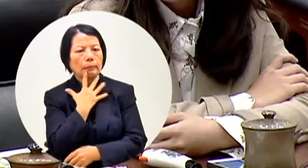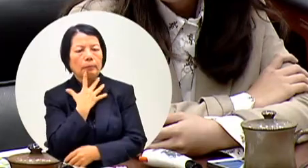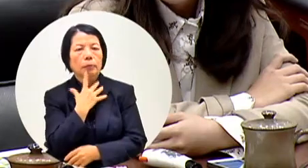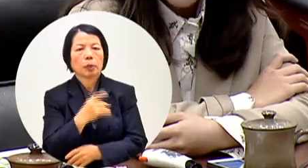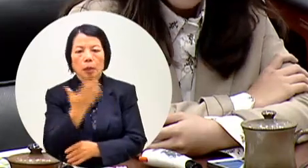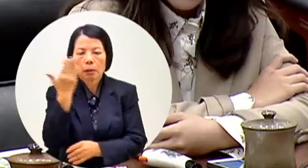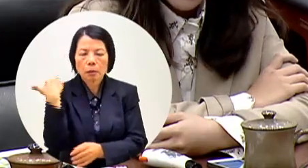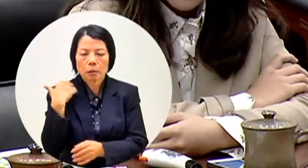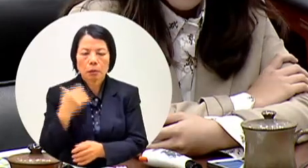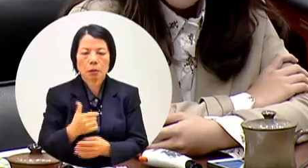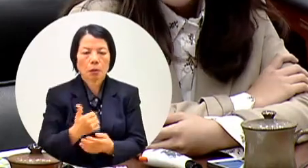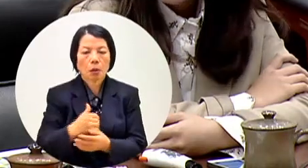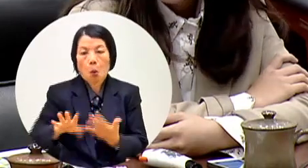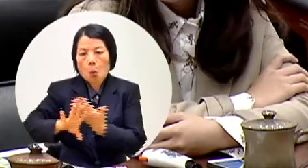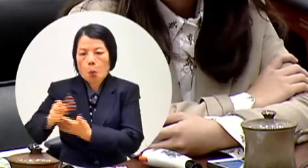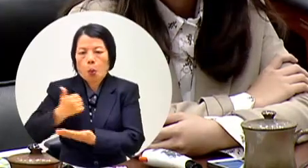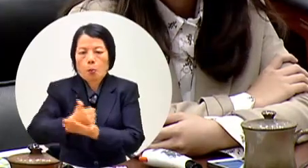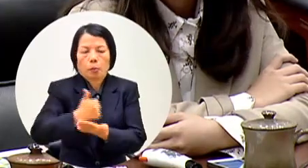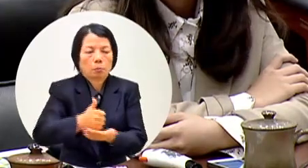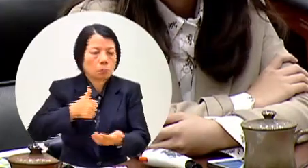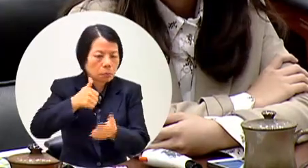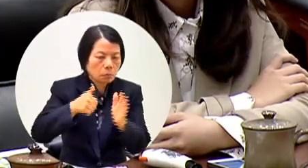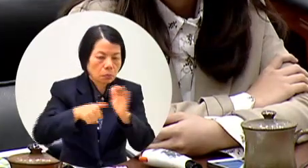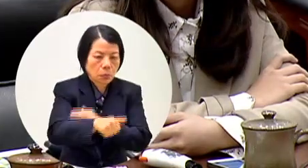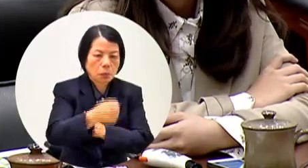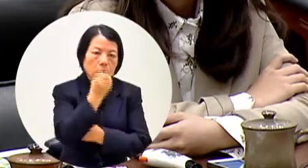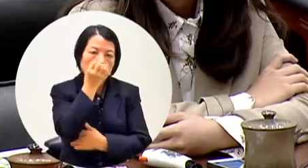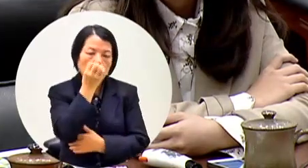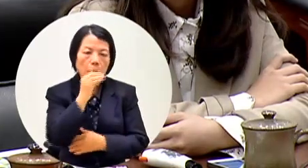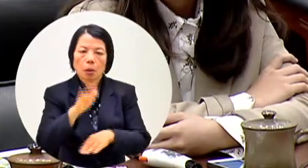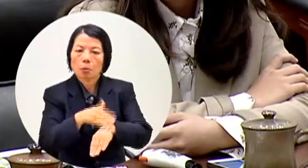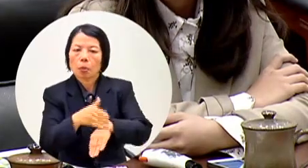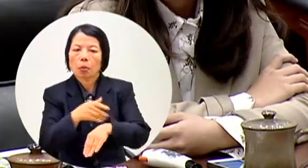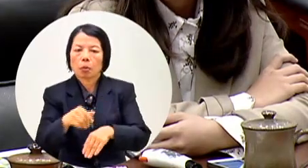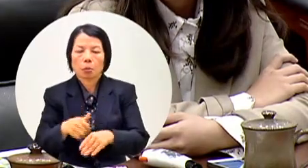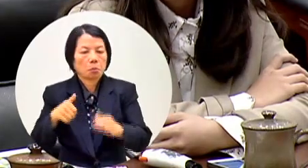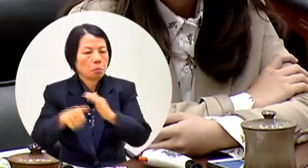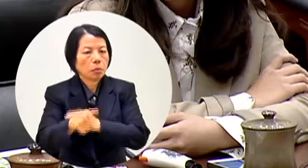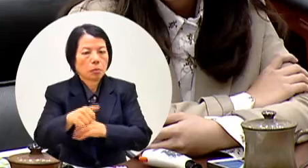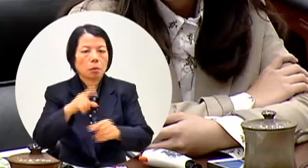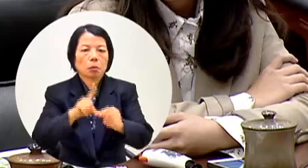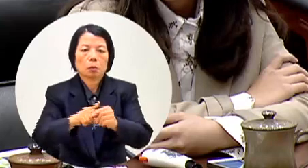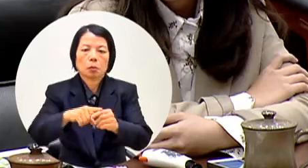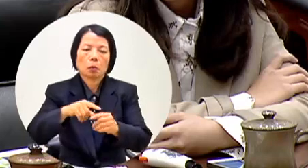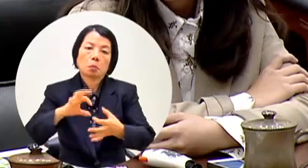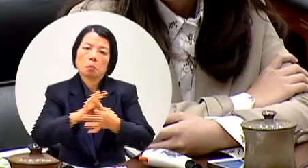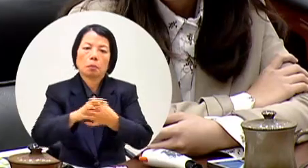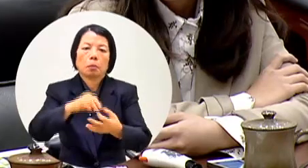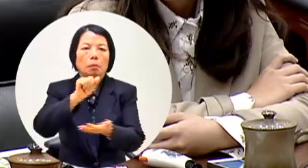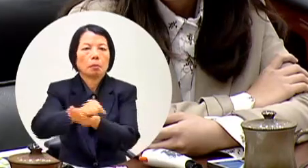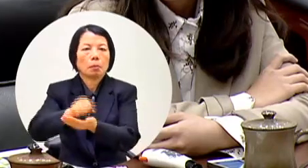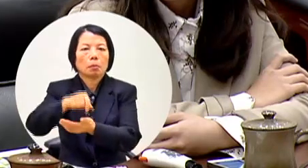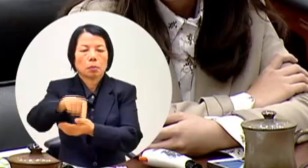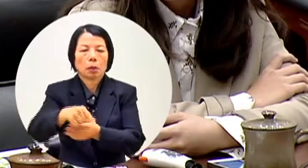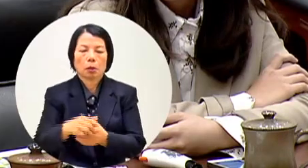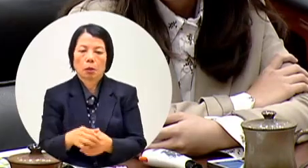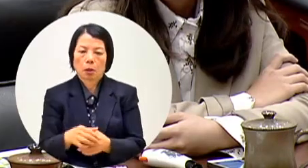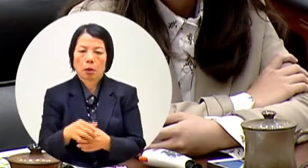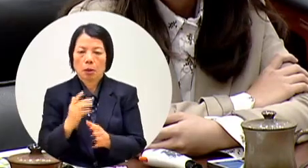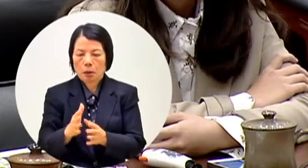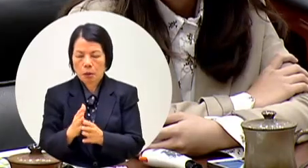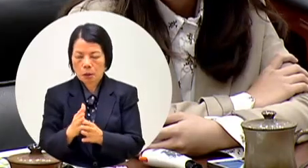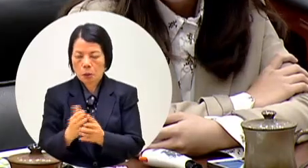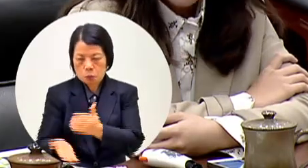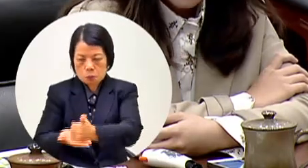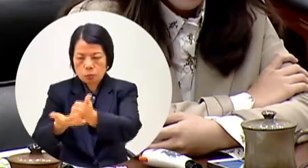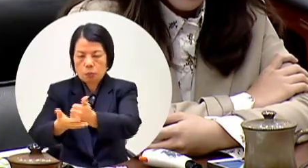的外宾在进到香港的时候是不会进到中联办这个地方，因为基于尊重香港的